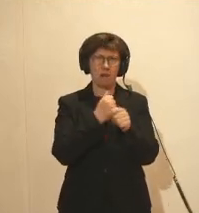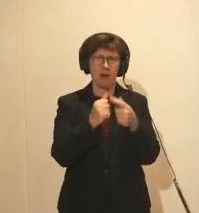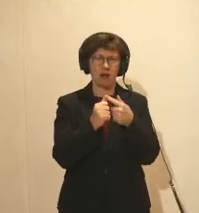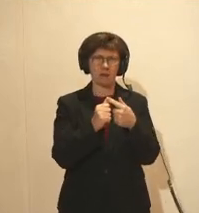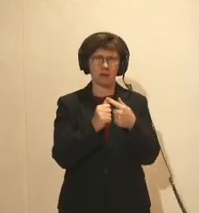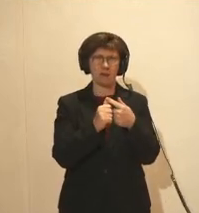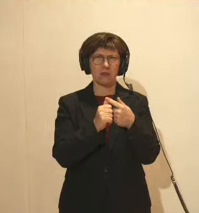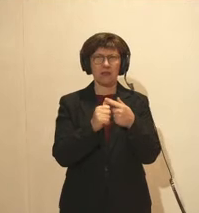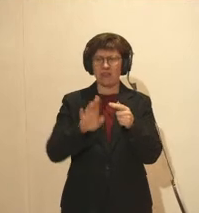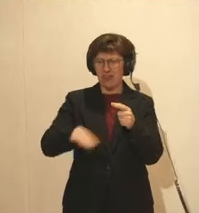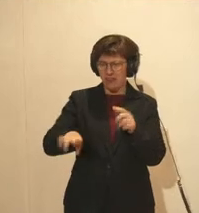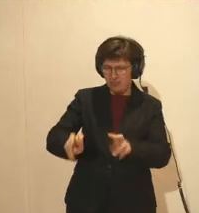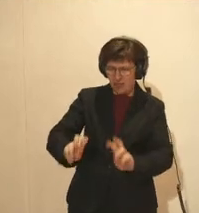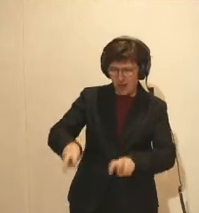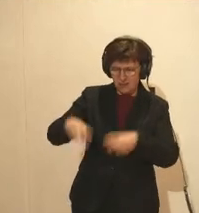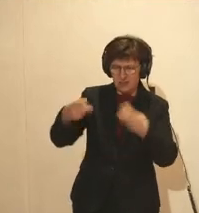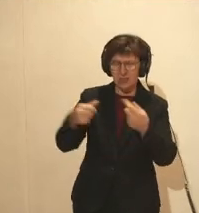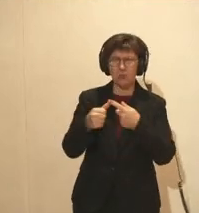die